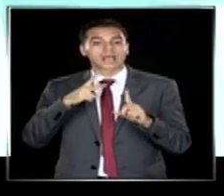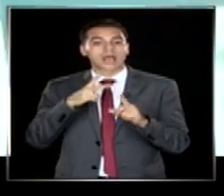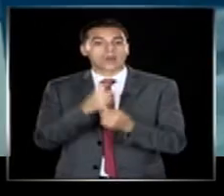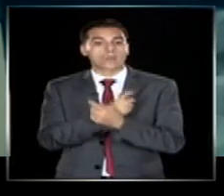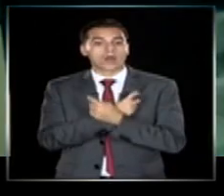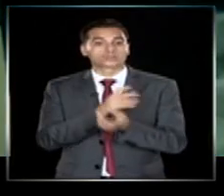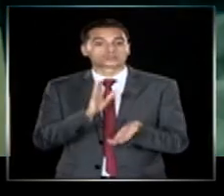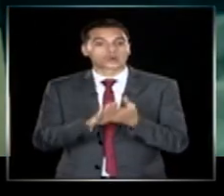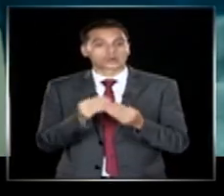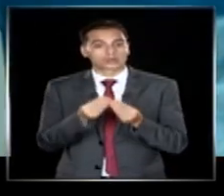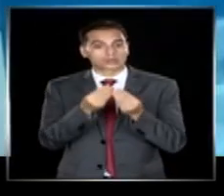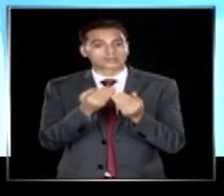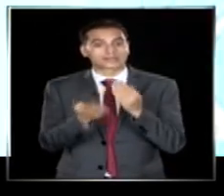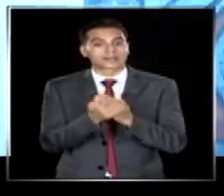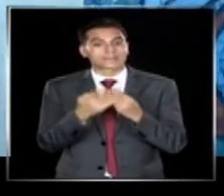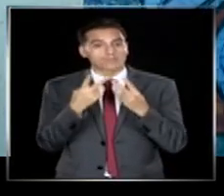الموزايك.